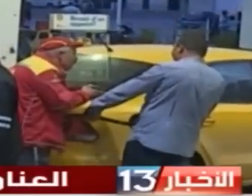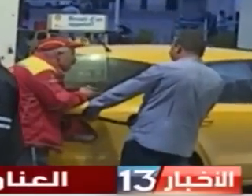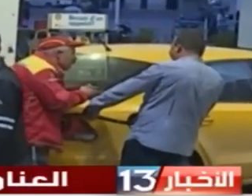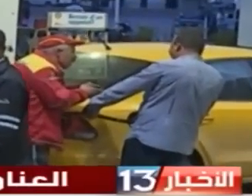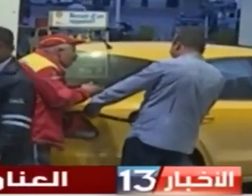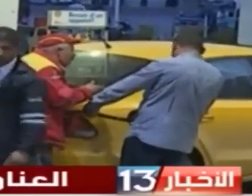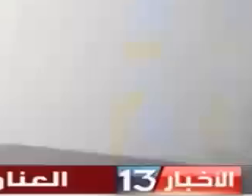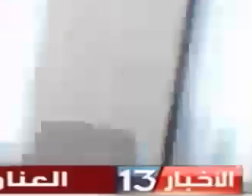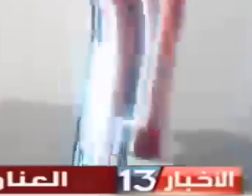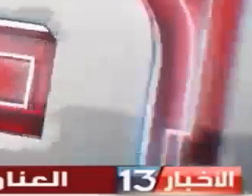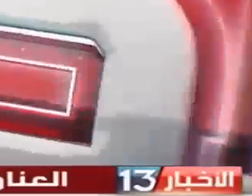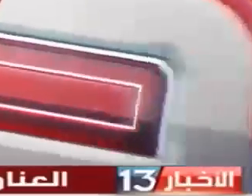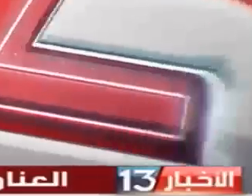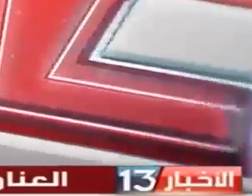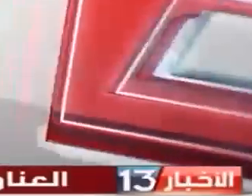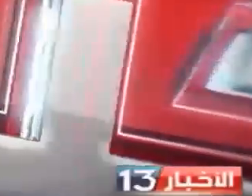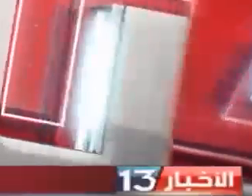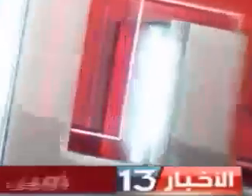منظمه العرب